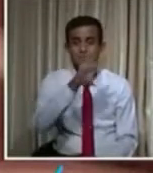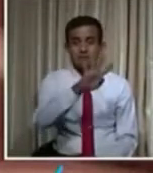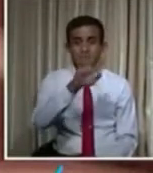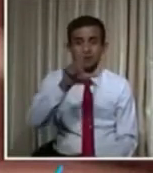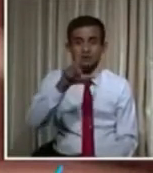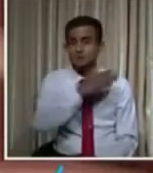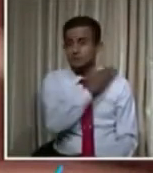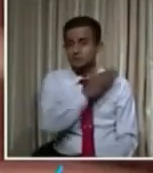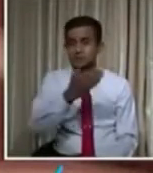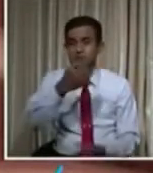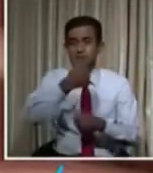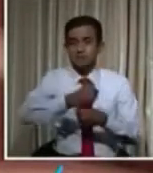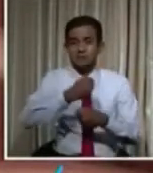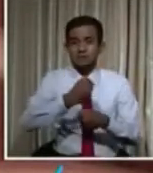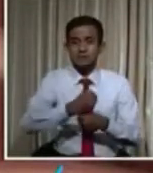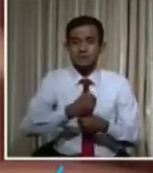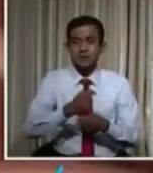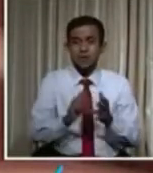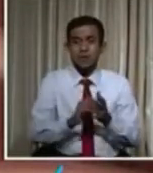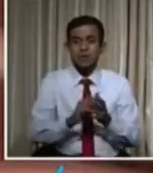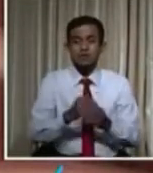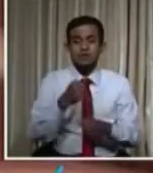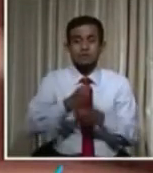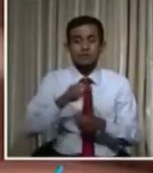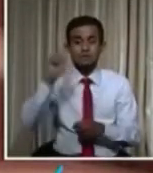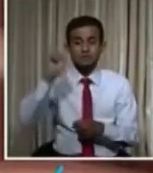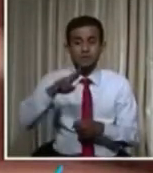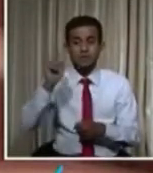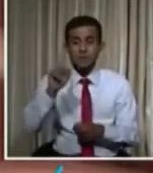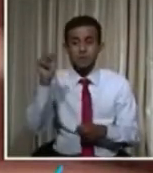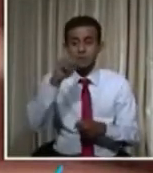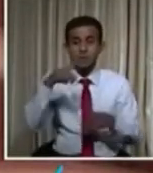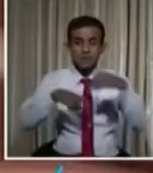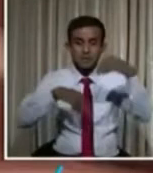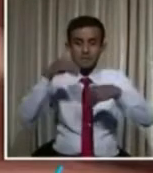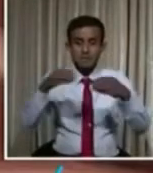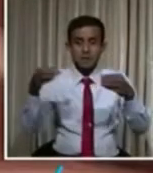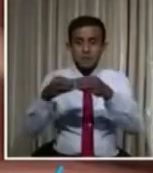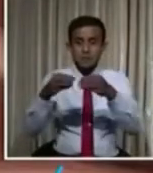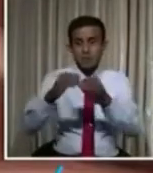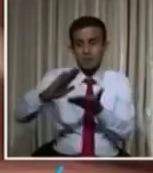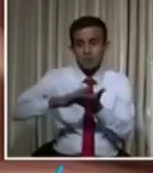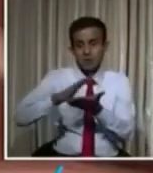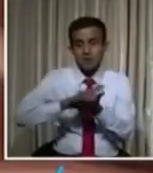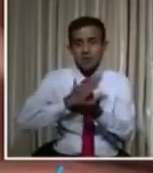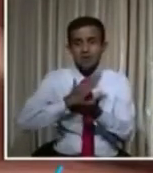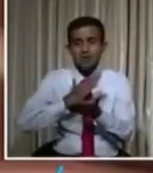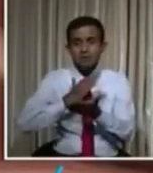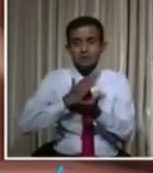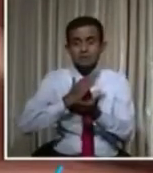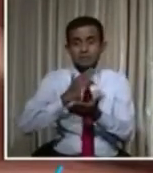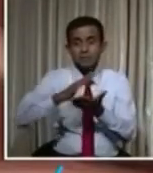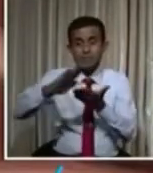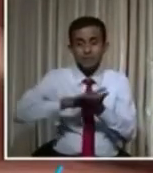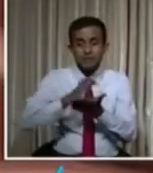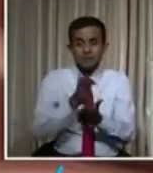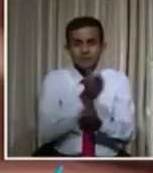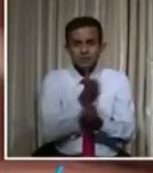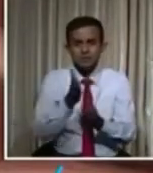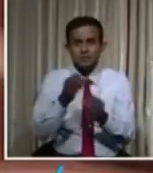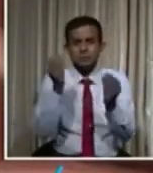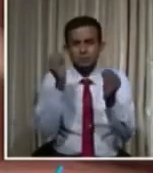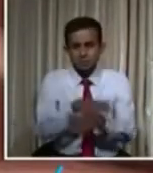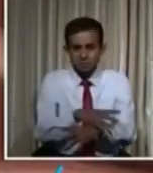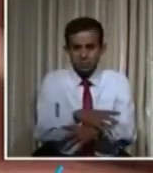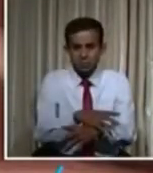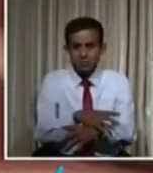1947 ඉඳන් මේ රටේ ආණ්ඩු බලයට පත් වෙන්න පළවෙනි මැතිවරණයේදී පක්ෂවල සහයෝගය අරගෙන ඒ සහයෝගය අතරමඟ ගිහිල්ලා